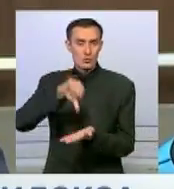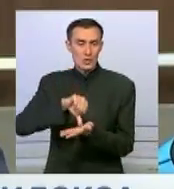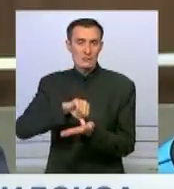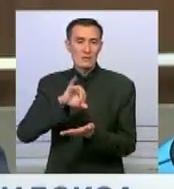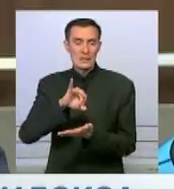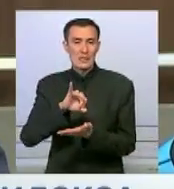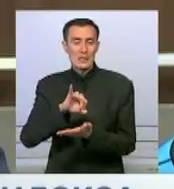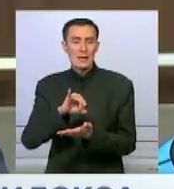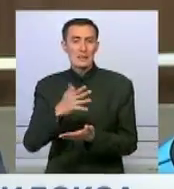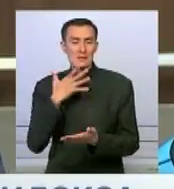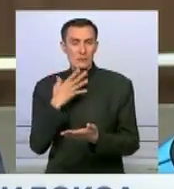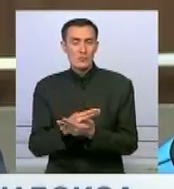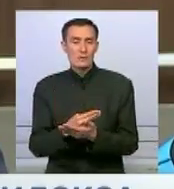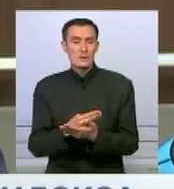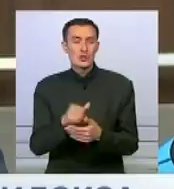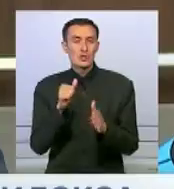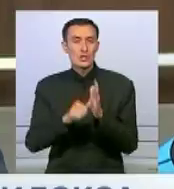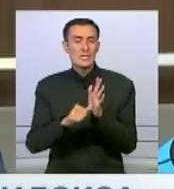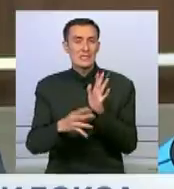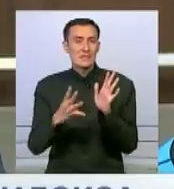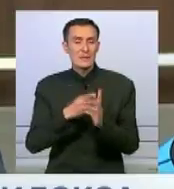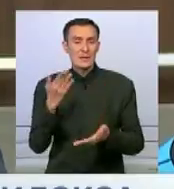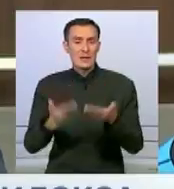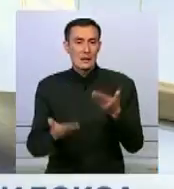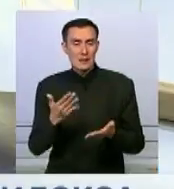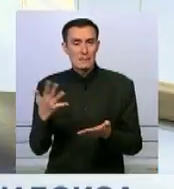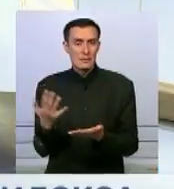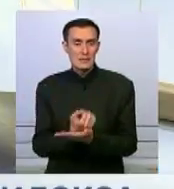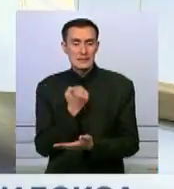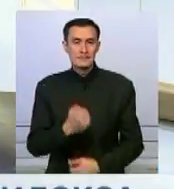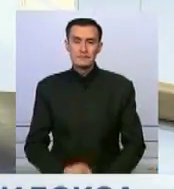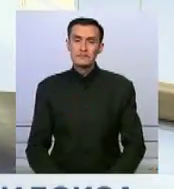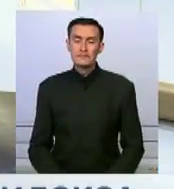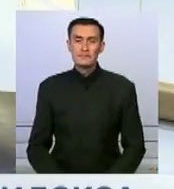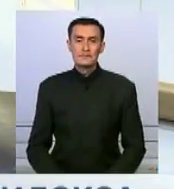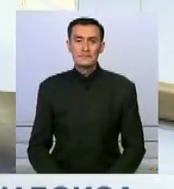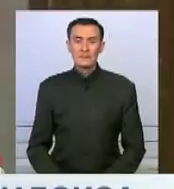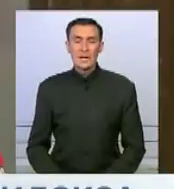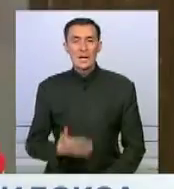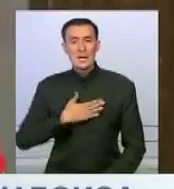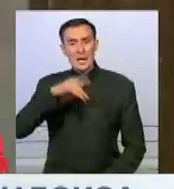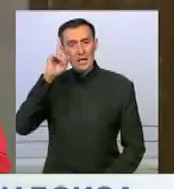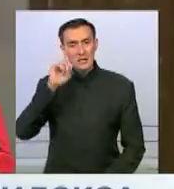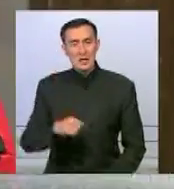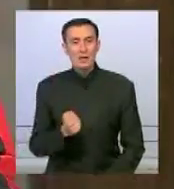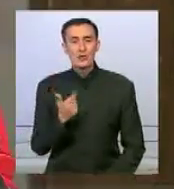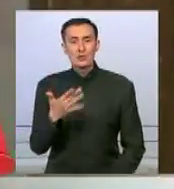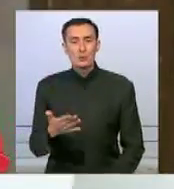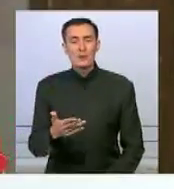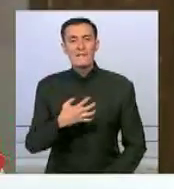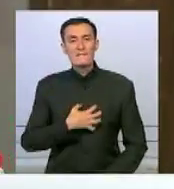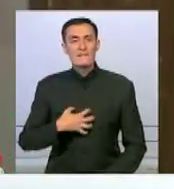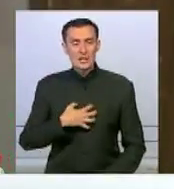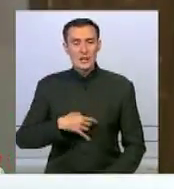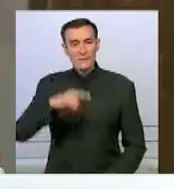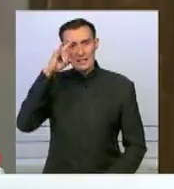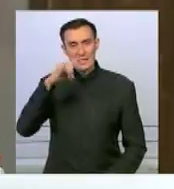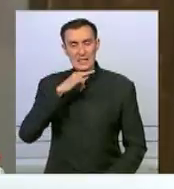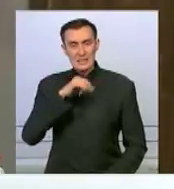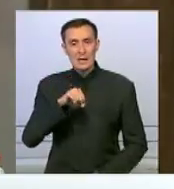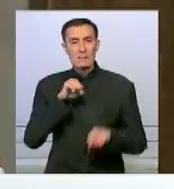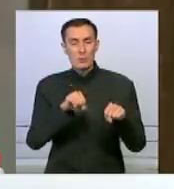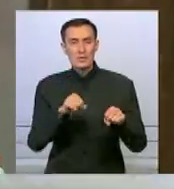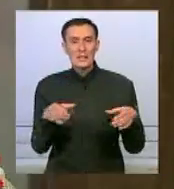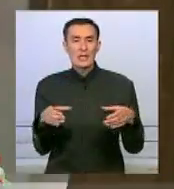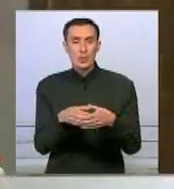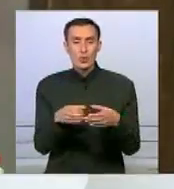и поддержать марку 69 килограммов. Я знаю, насколько важна и привычна для казахстанских